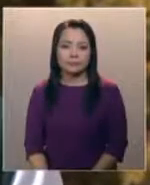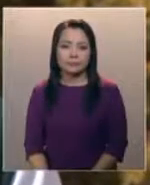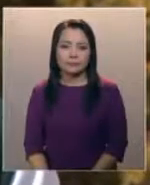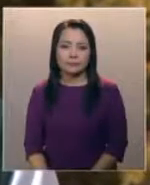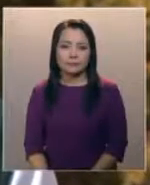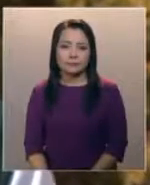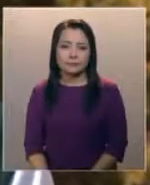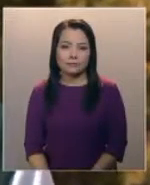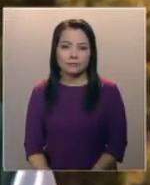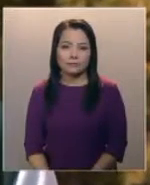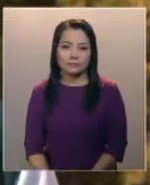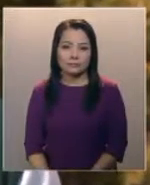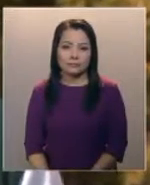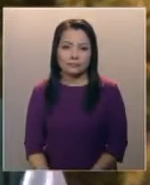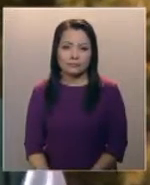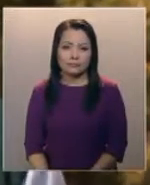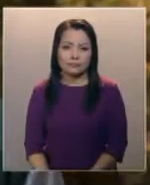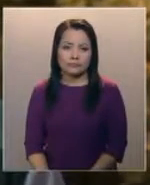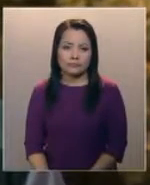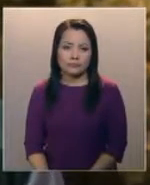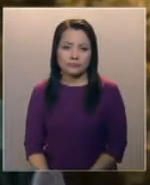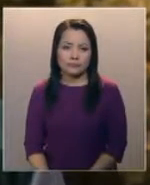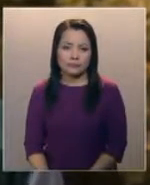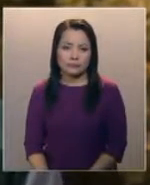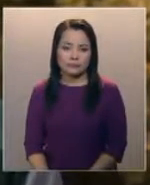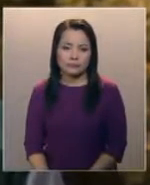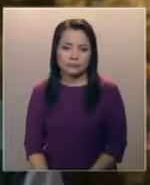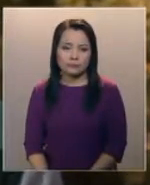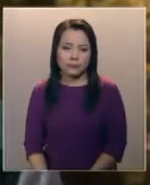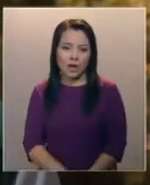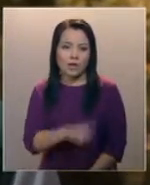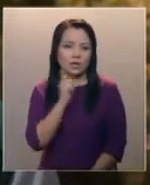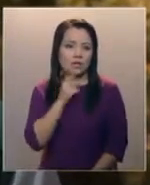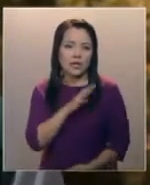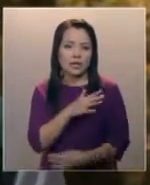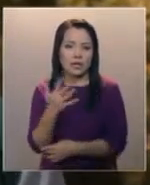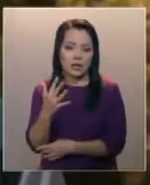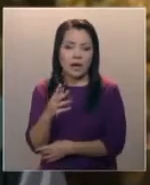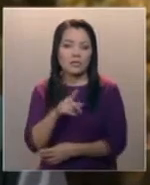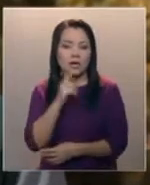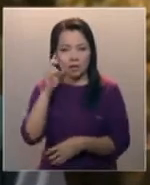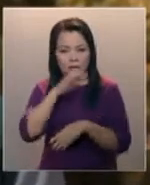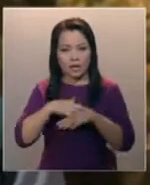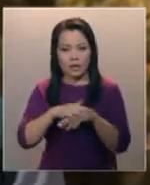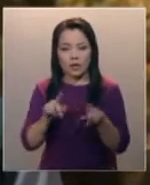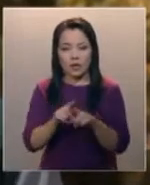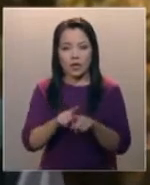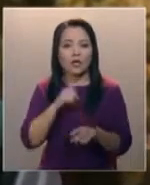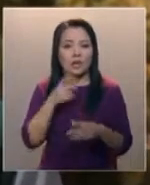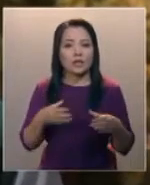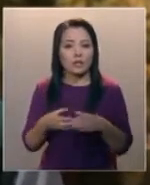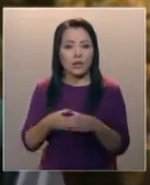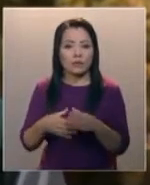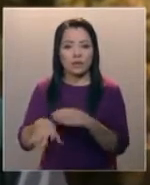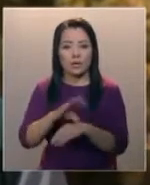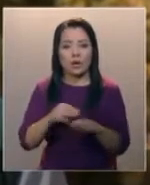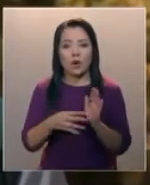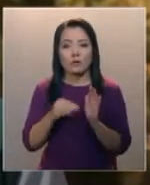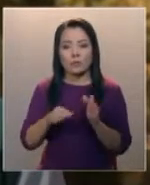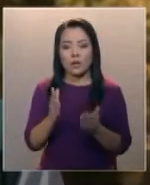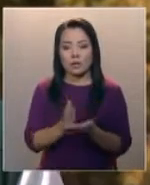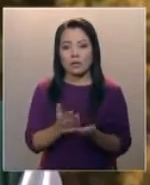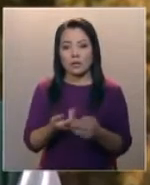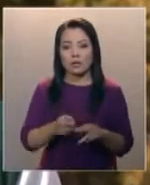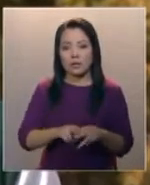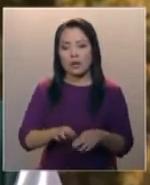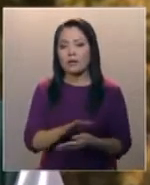Мы обработали порядка 900 гектаров площадей. Жасыл ел жастар жасақтары 900 гектар орман алқабын тазартты.